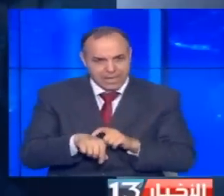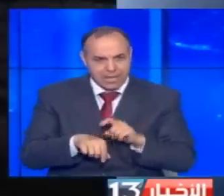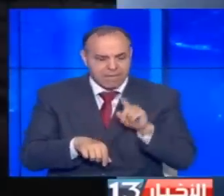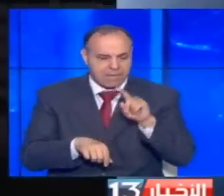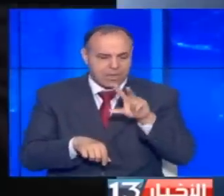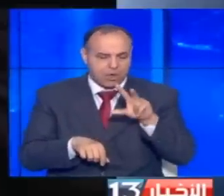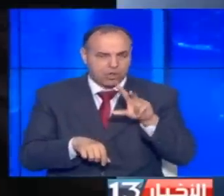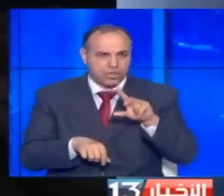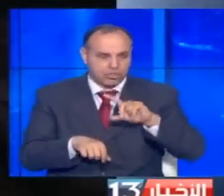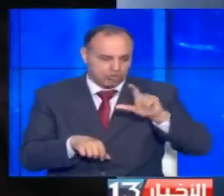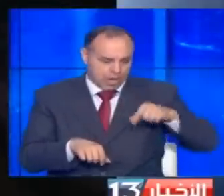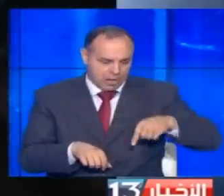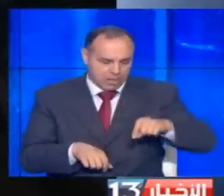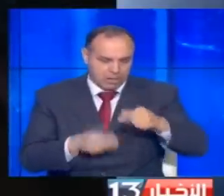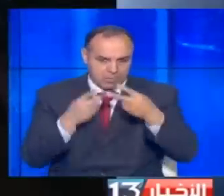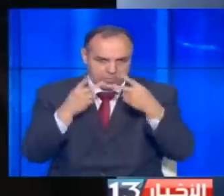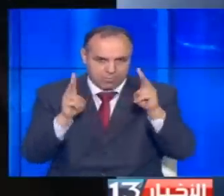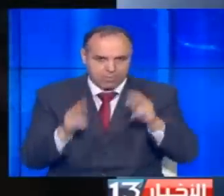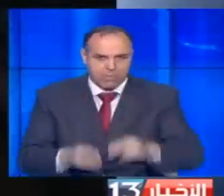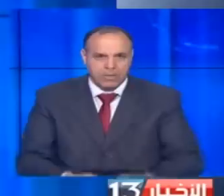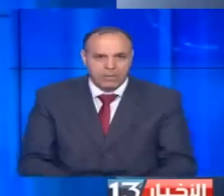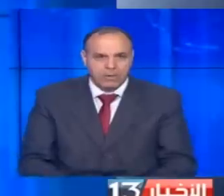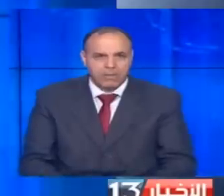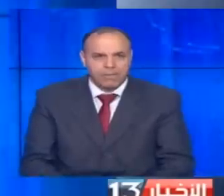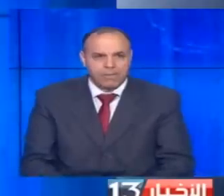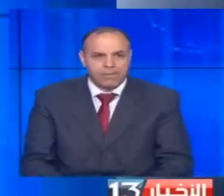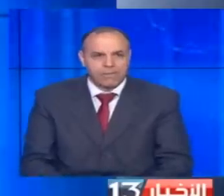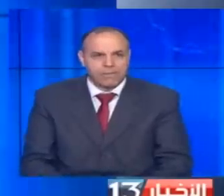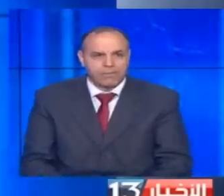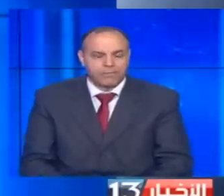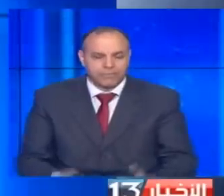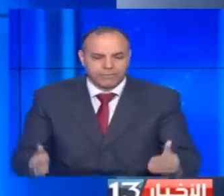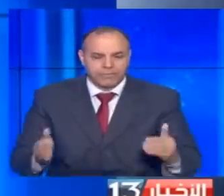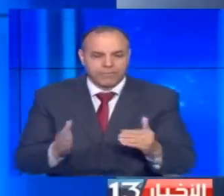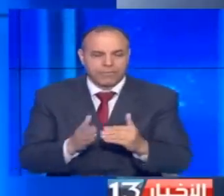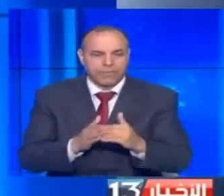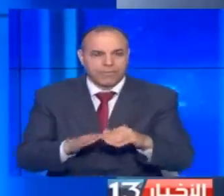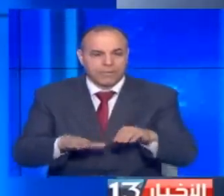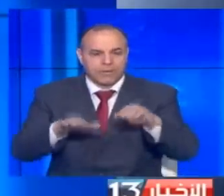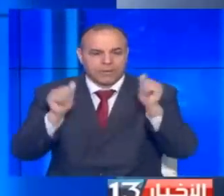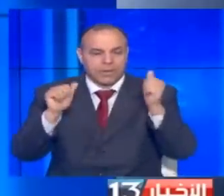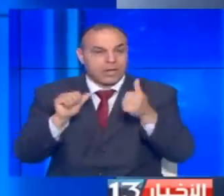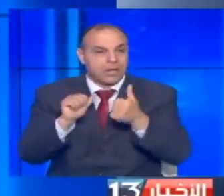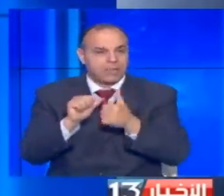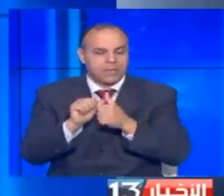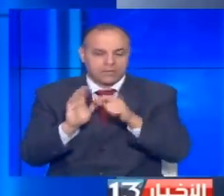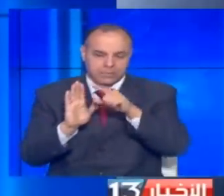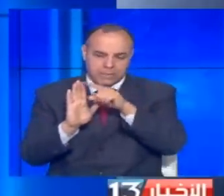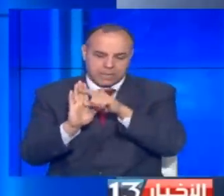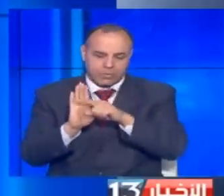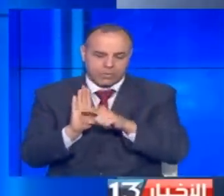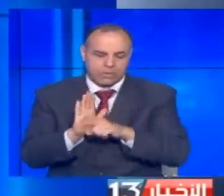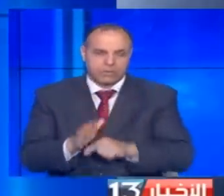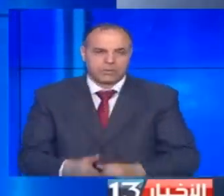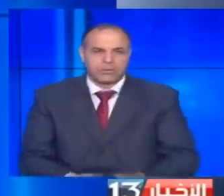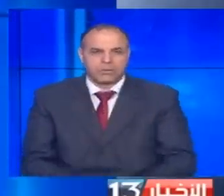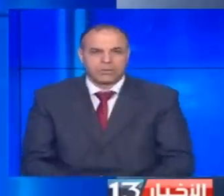من هذا الشهر بهذا نصل الى ختام النشره وهذا تذكير بالعناوين